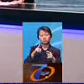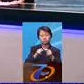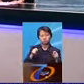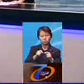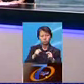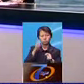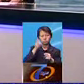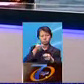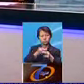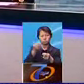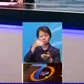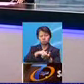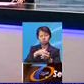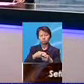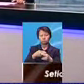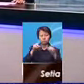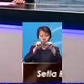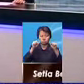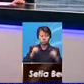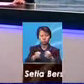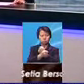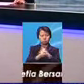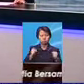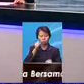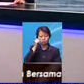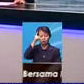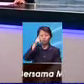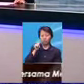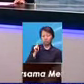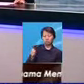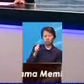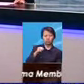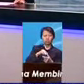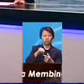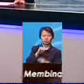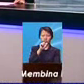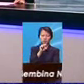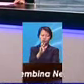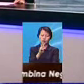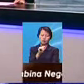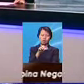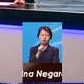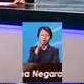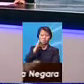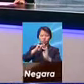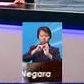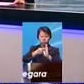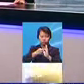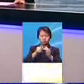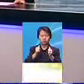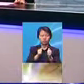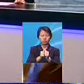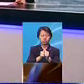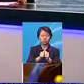yang dijenamakan semula kepada Sistem Keselamatan Kesedaran Automatik atau AWAS akan dilaksana bersama sistem